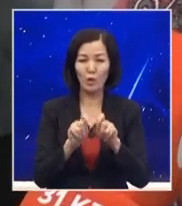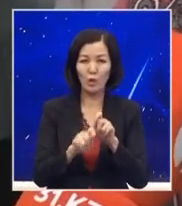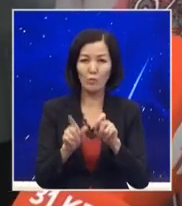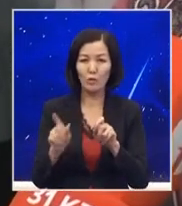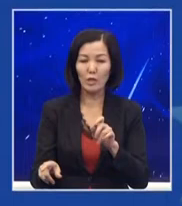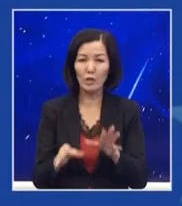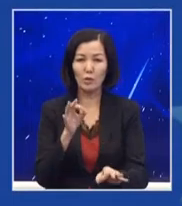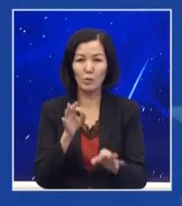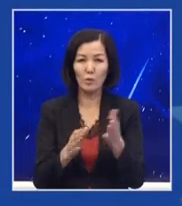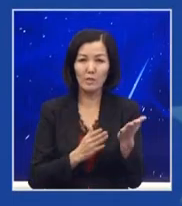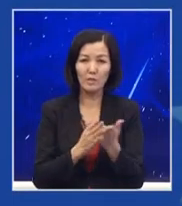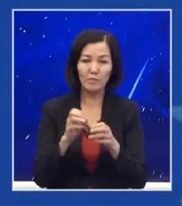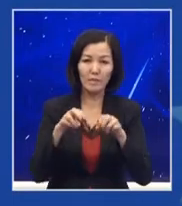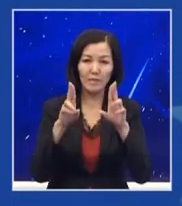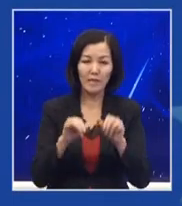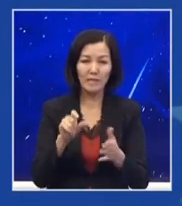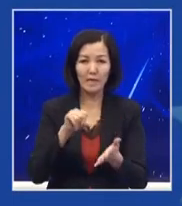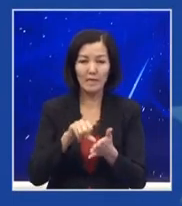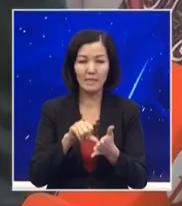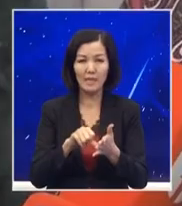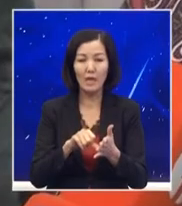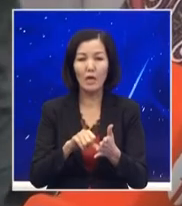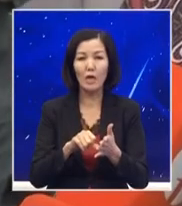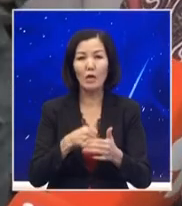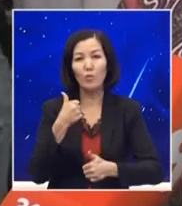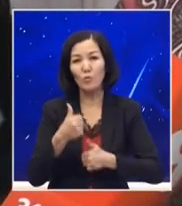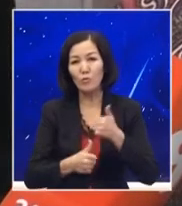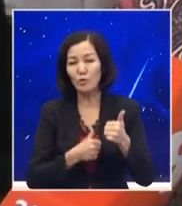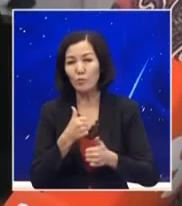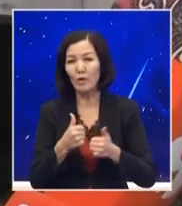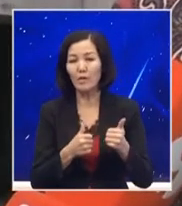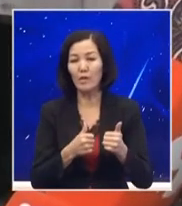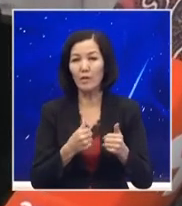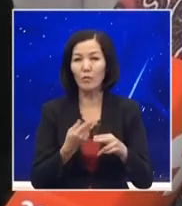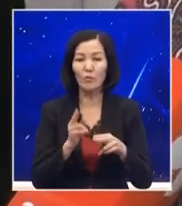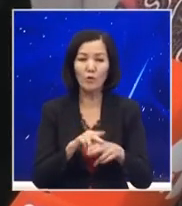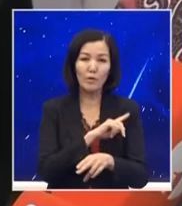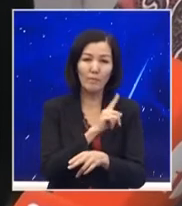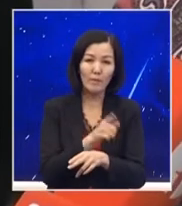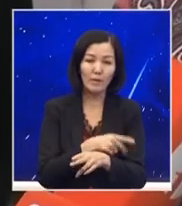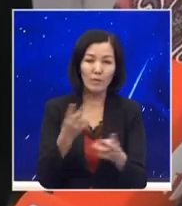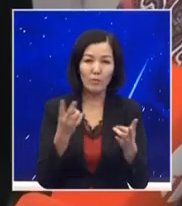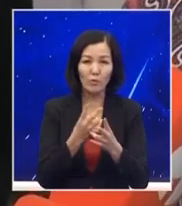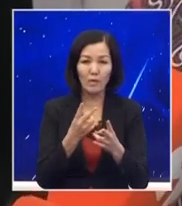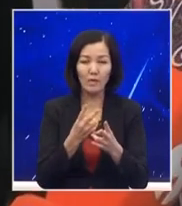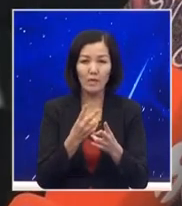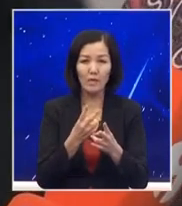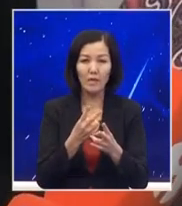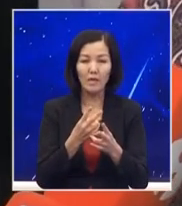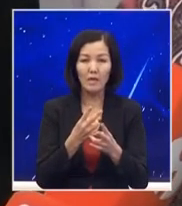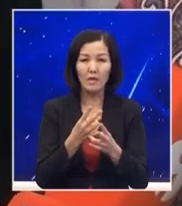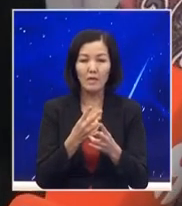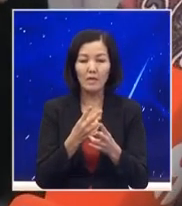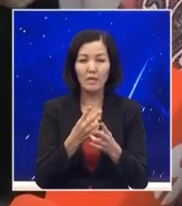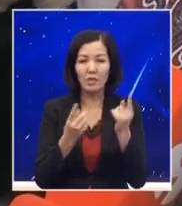мамандар қатысты. Бұл жүлде болғаннан кейін таласы бар. Маған осы шығармалардың ішінде Қанағат Әбілқайырдың,